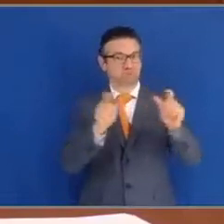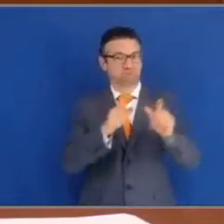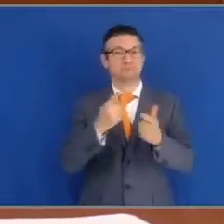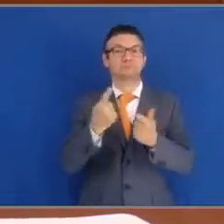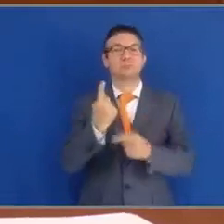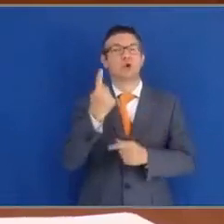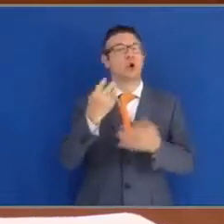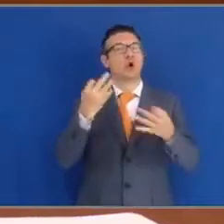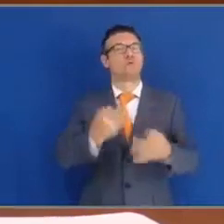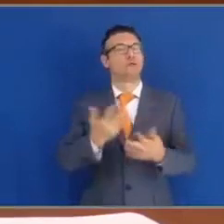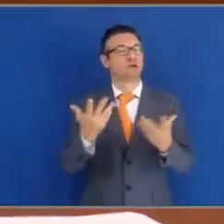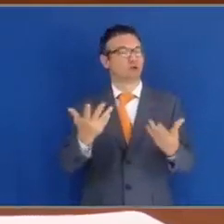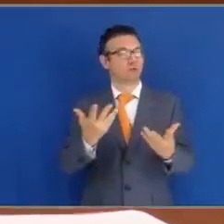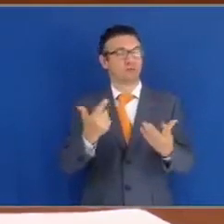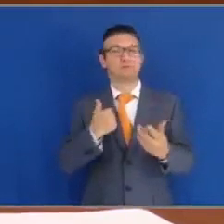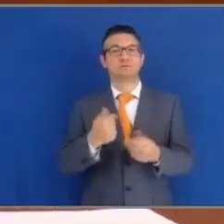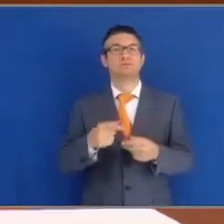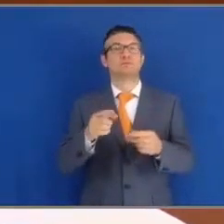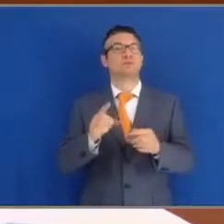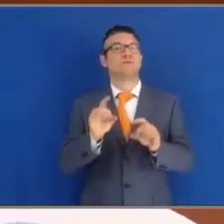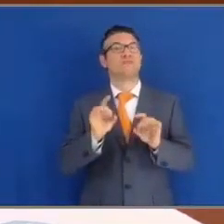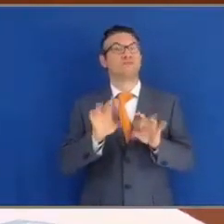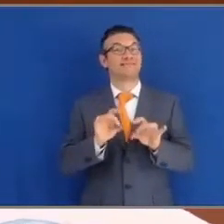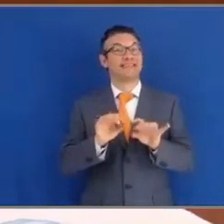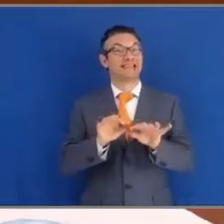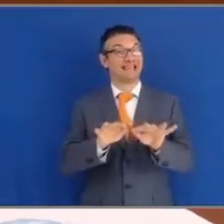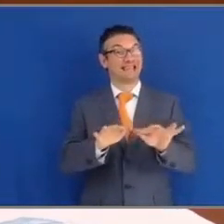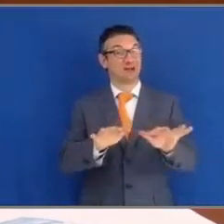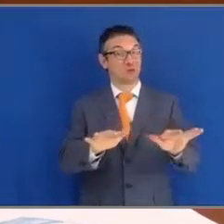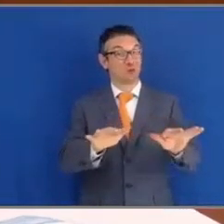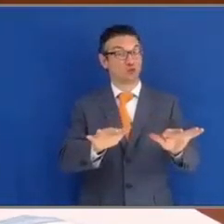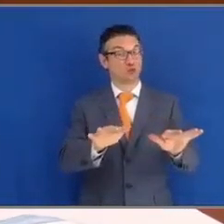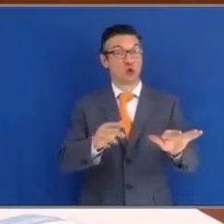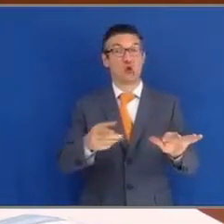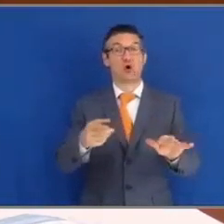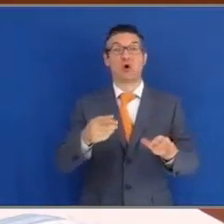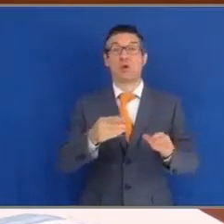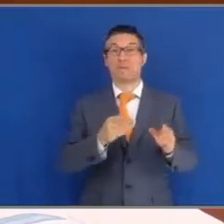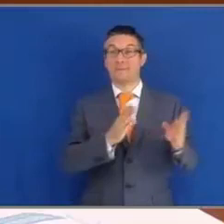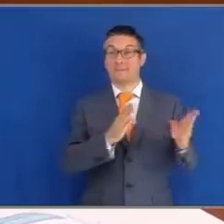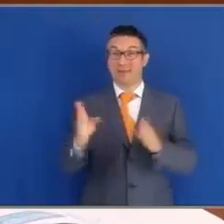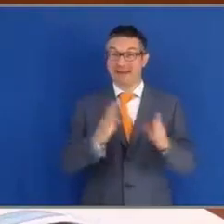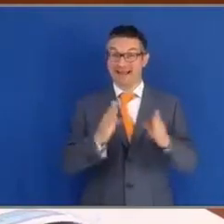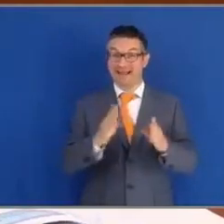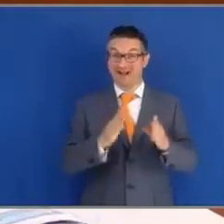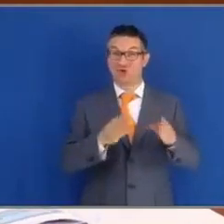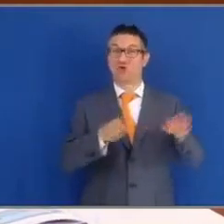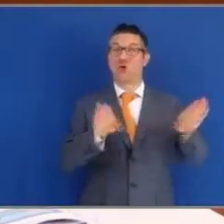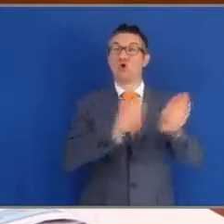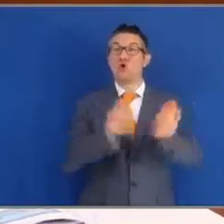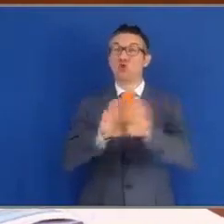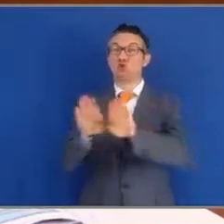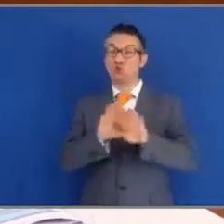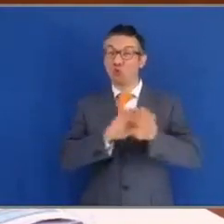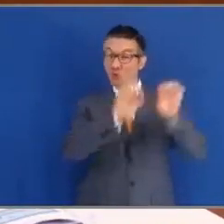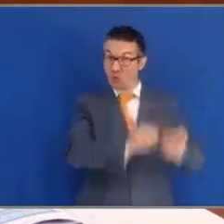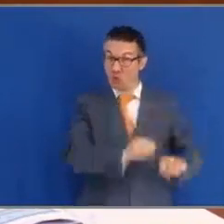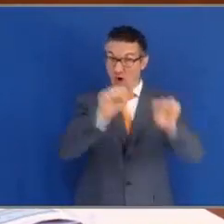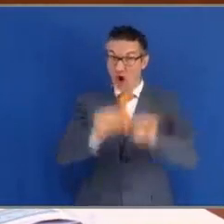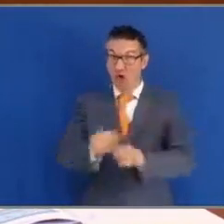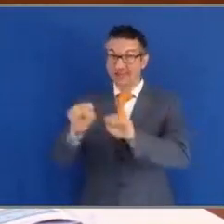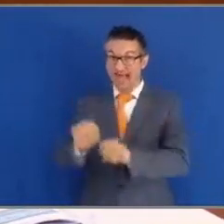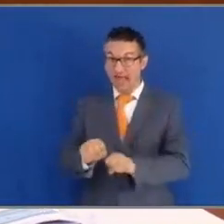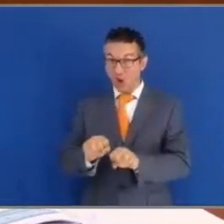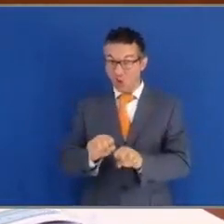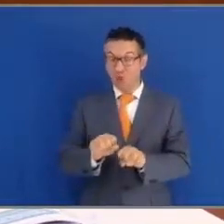al virus con le azioni del lockdown e le misure sanitarie che abbiamo preso, e gli italiani